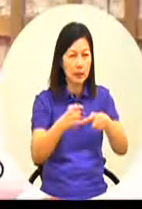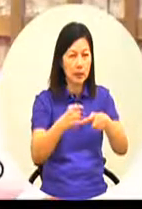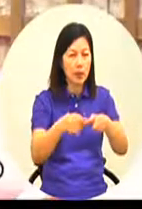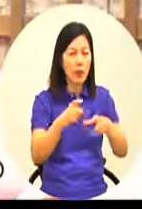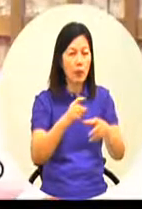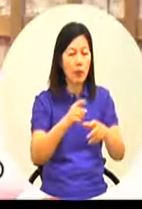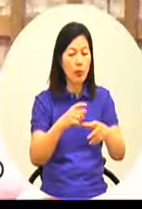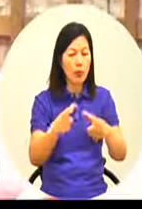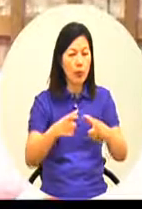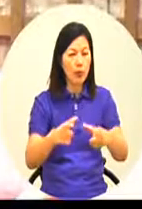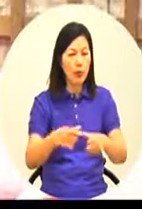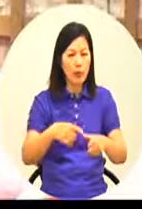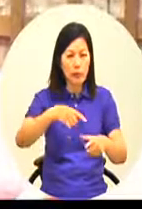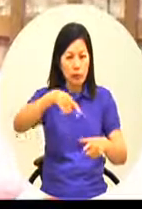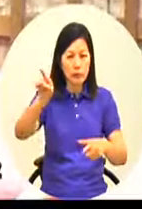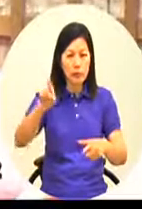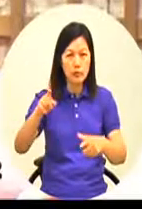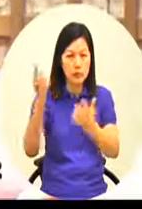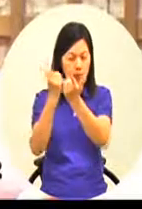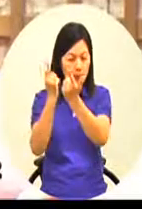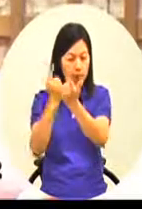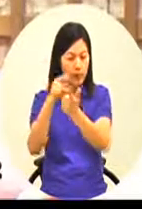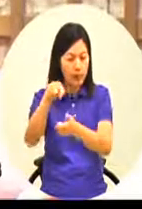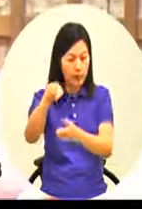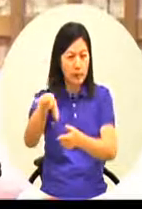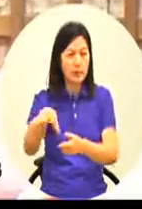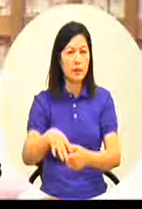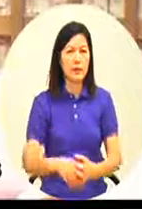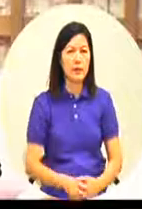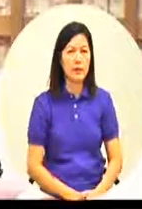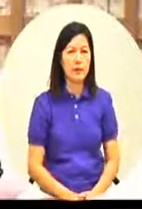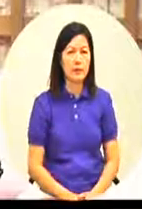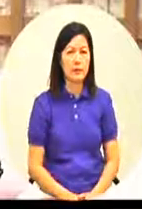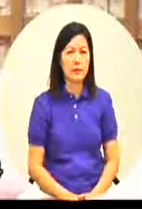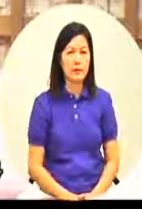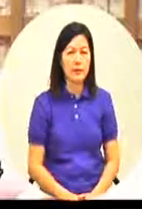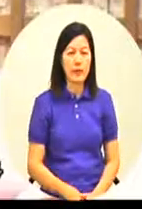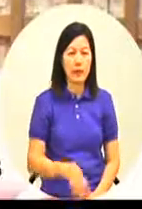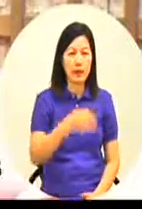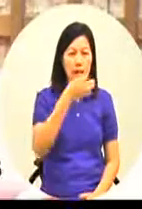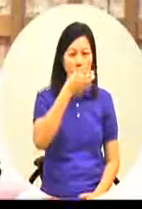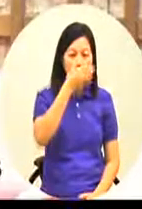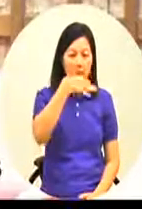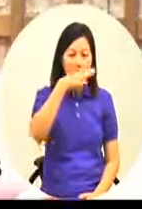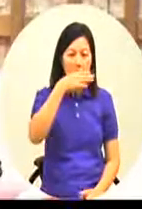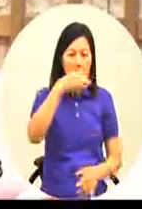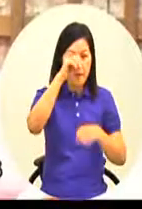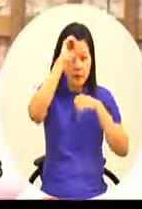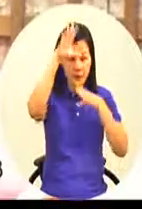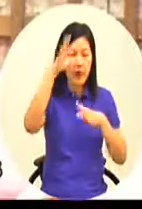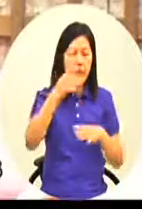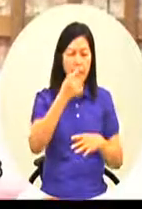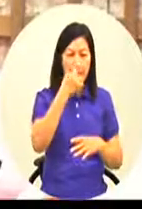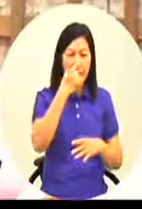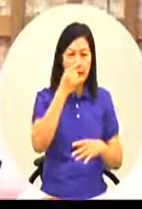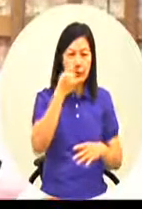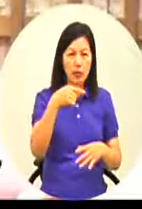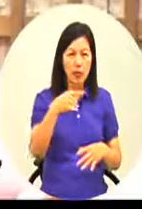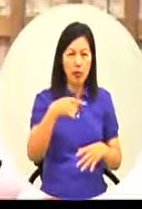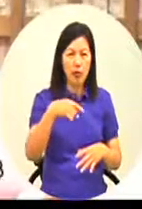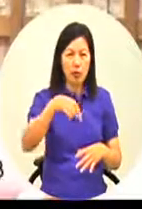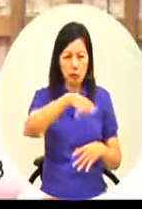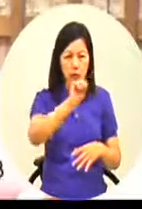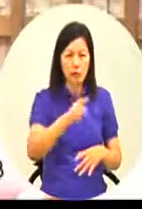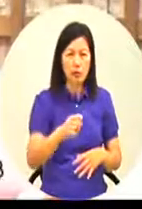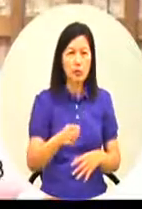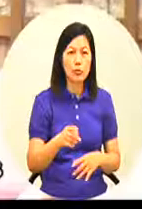狮子公园在往北的地方，那个是属于我们的， 就是凤鼻头到 对对对 中钢这一段路， 都全就是